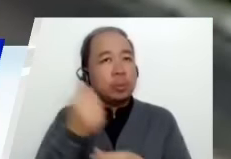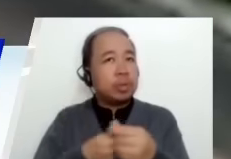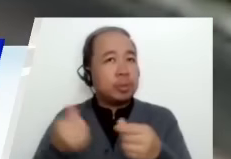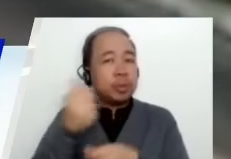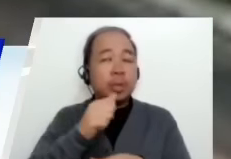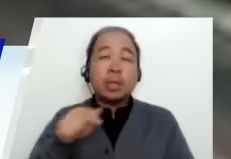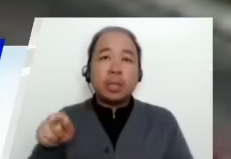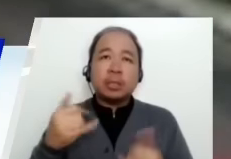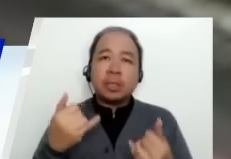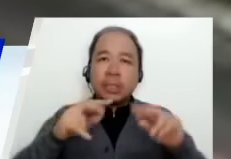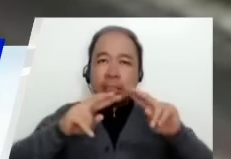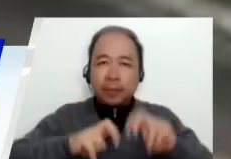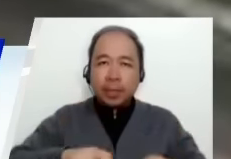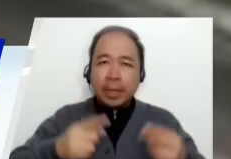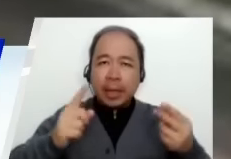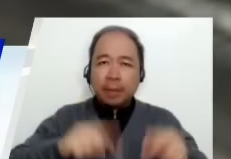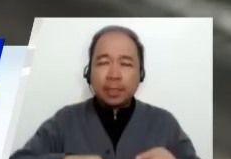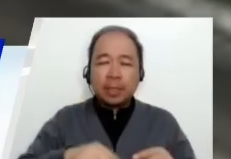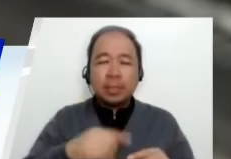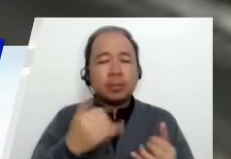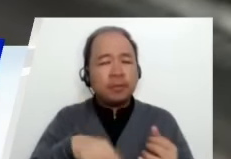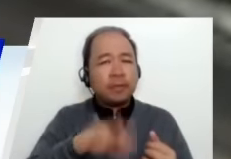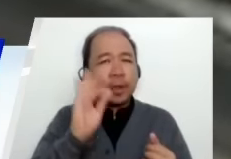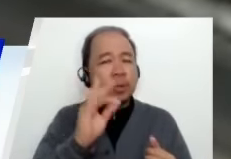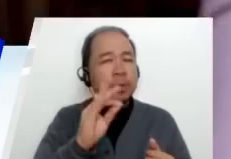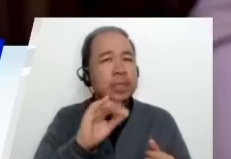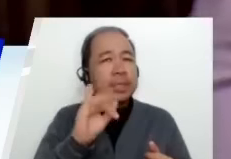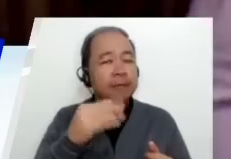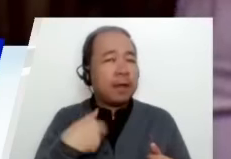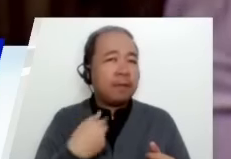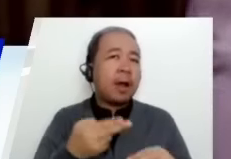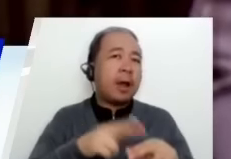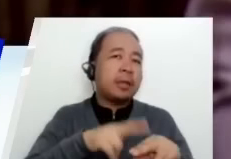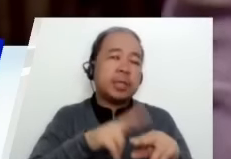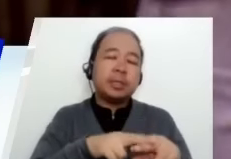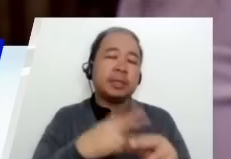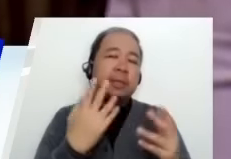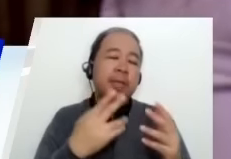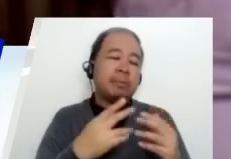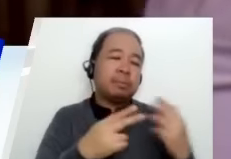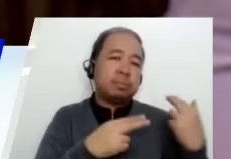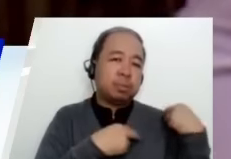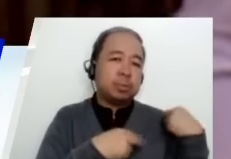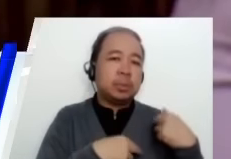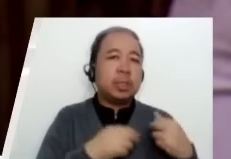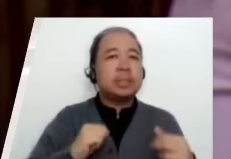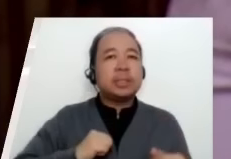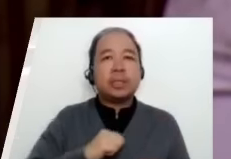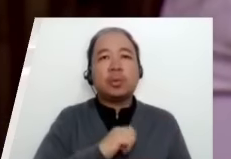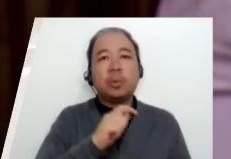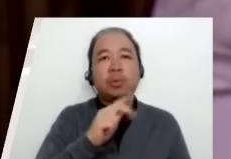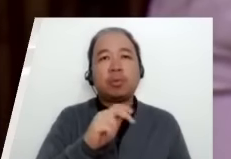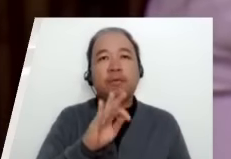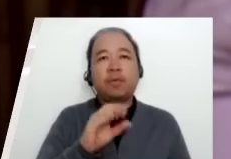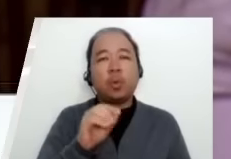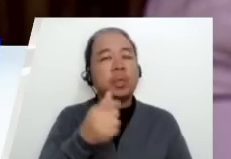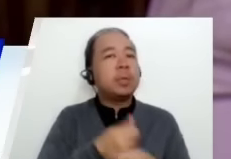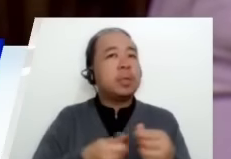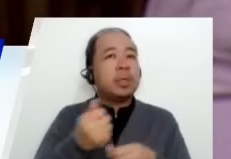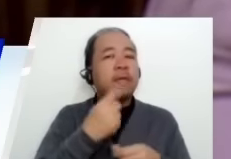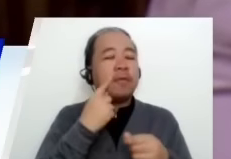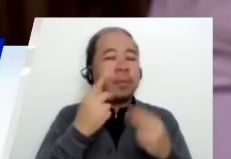ang insidente para alamin kung may dagdag pang pananagutan. Si Senador Rafi Tulfo, chairman ng Senate Committee on Public Services,